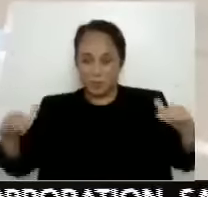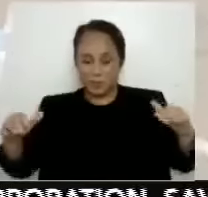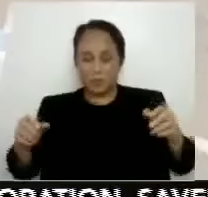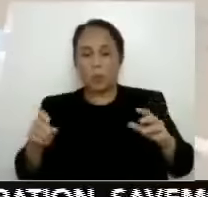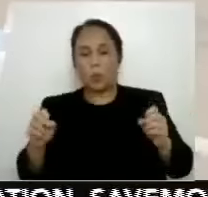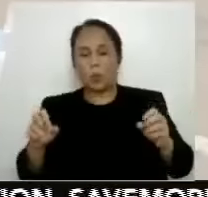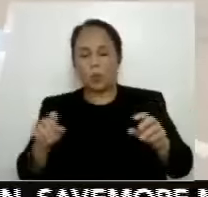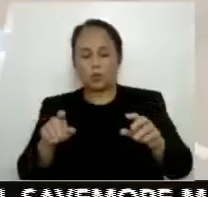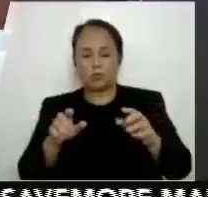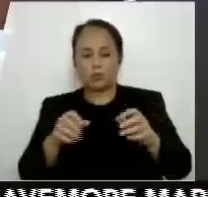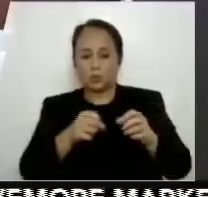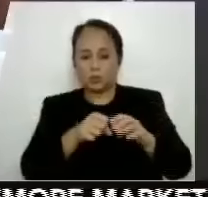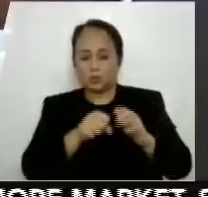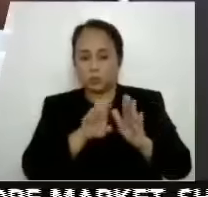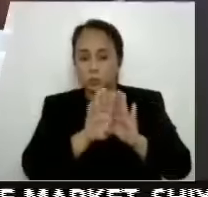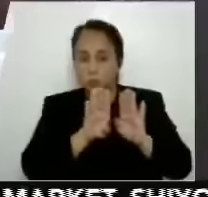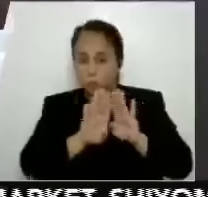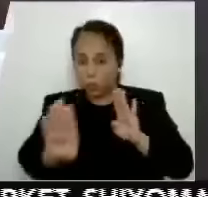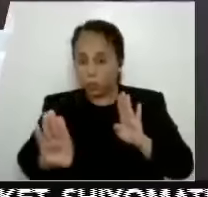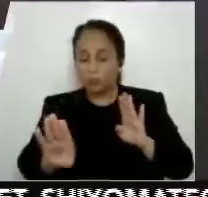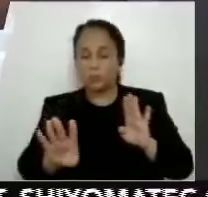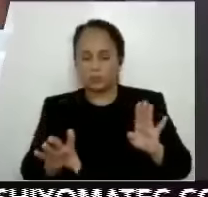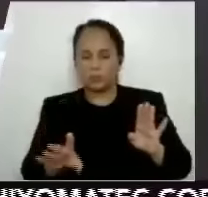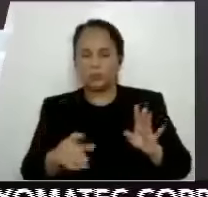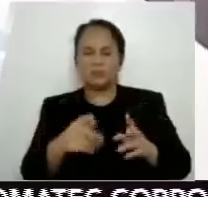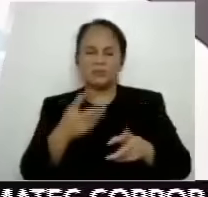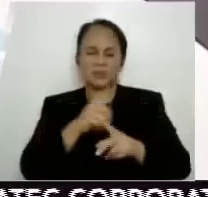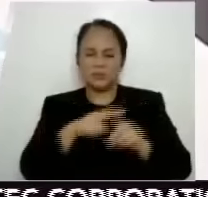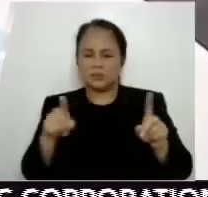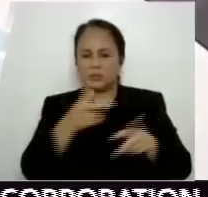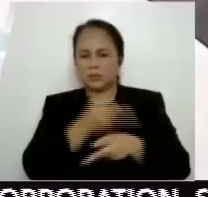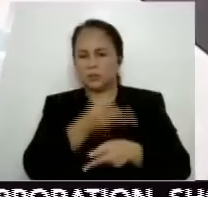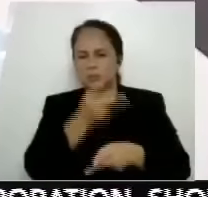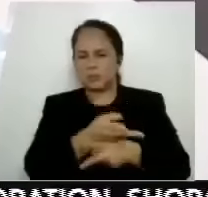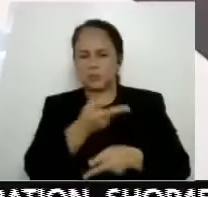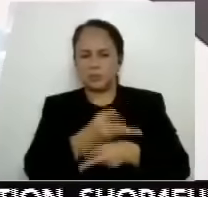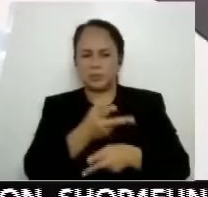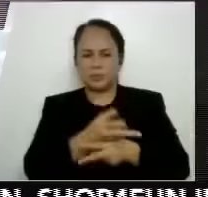tagin iung pagiingat ang ng